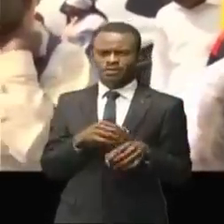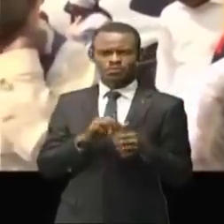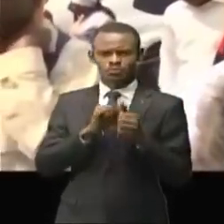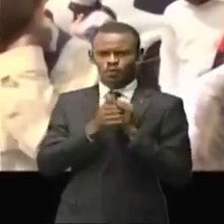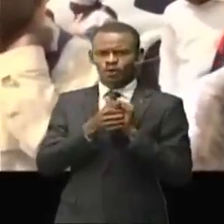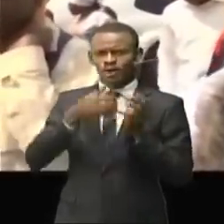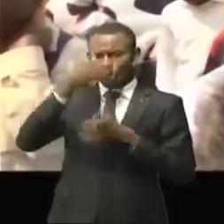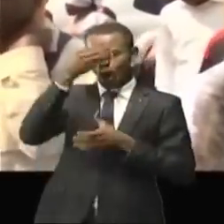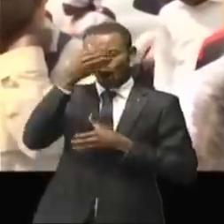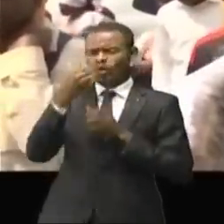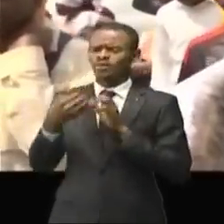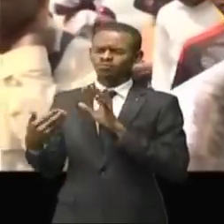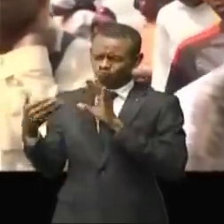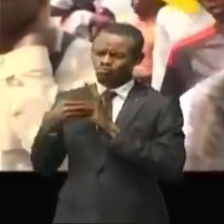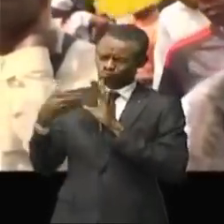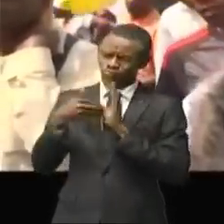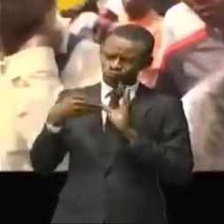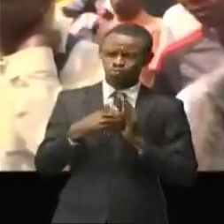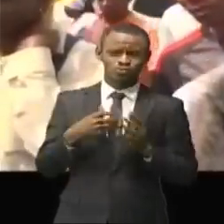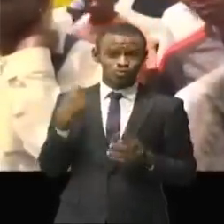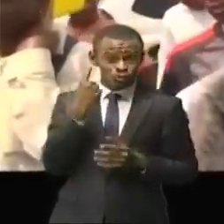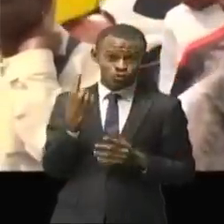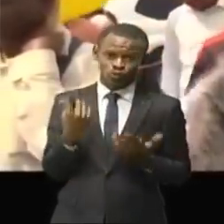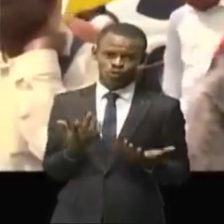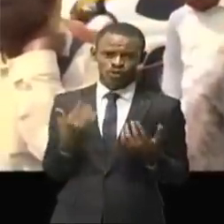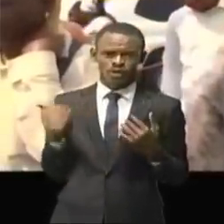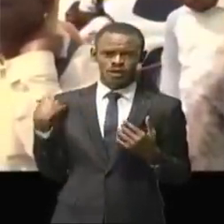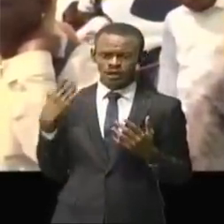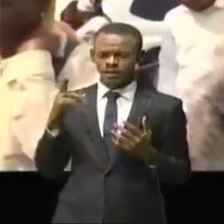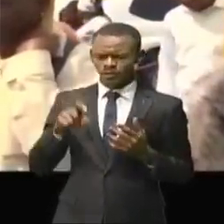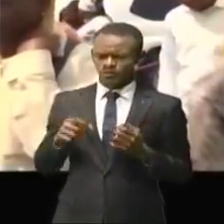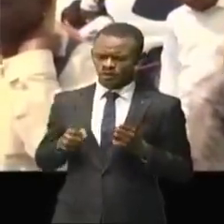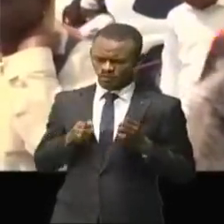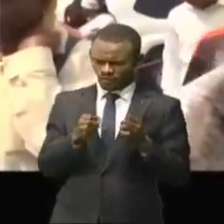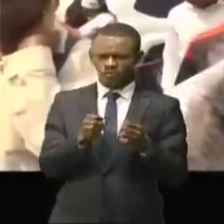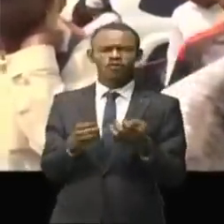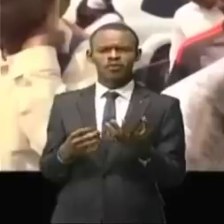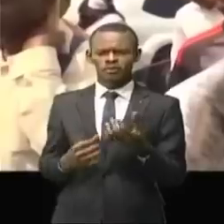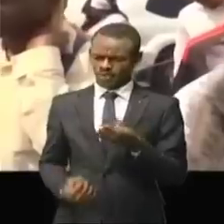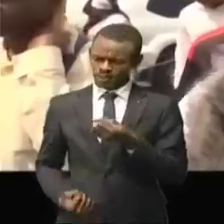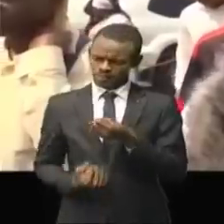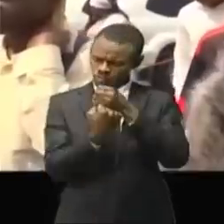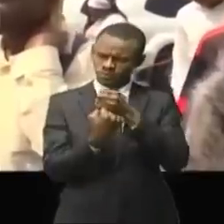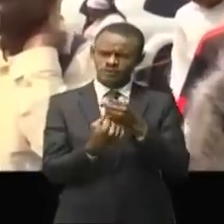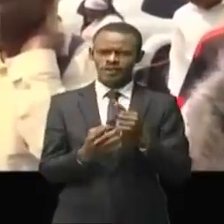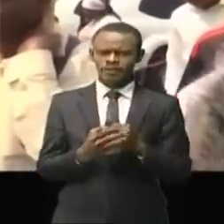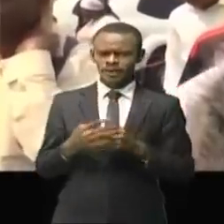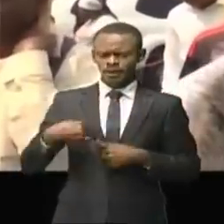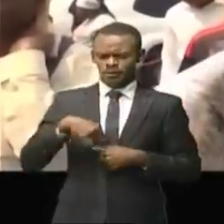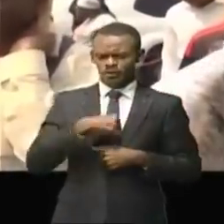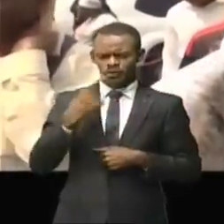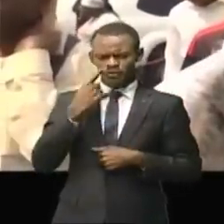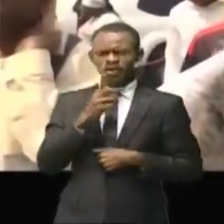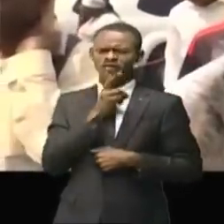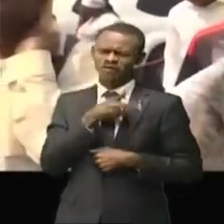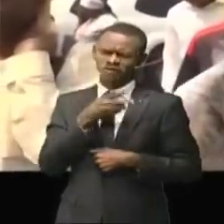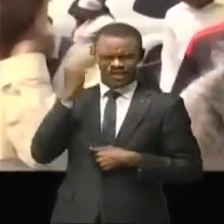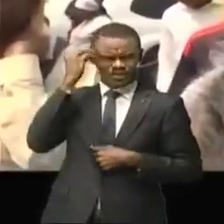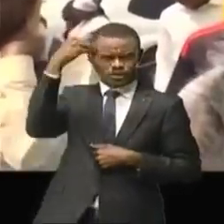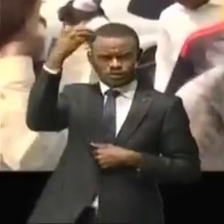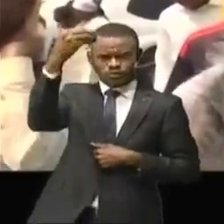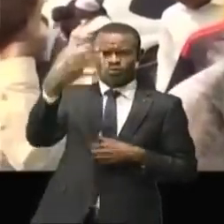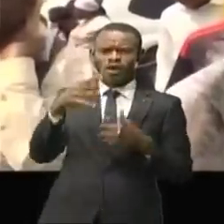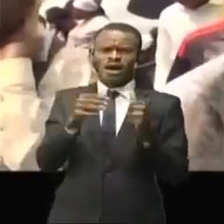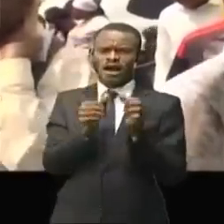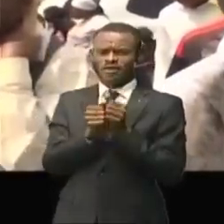notre aide et appuyer cette diplomatie que vous aimez c'est en train de mener avec son excellence c'est